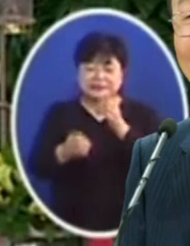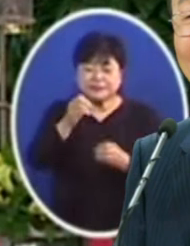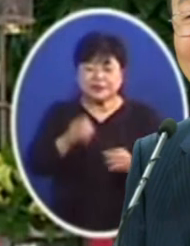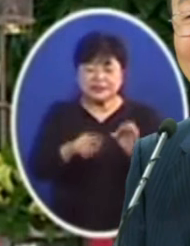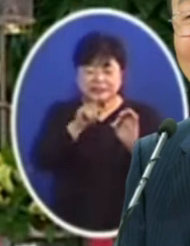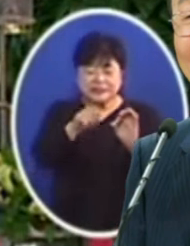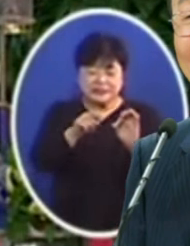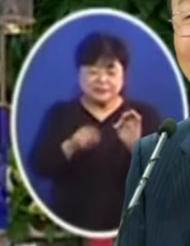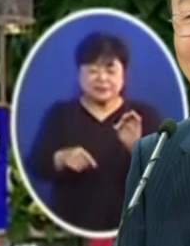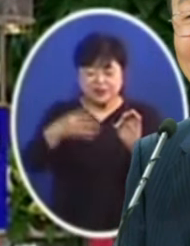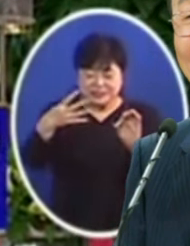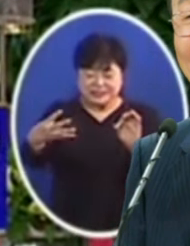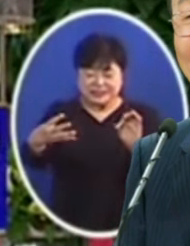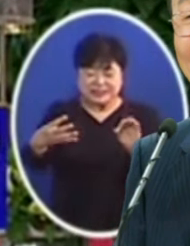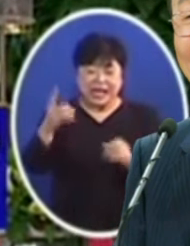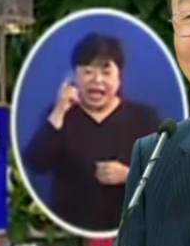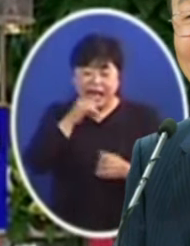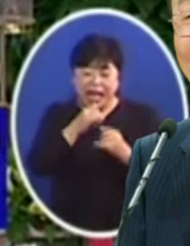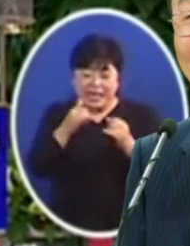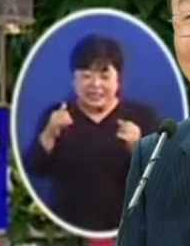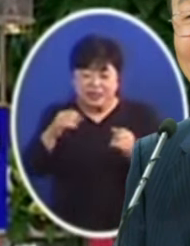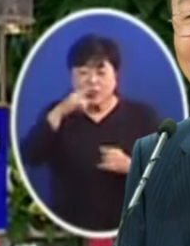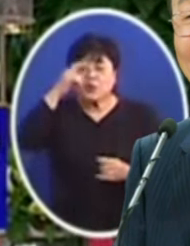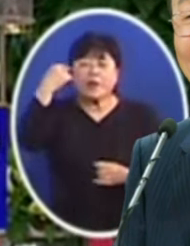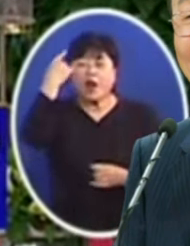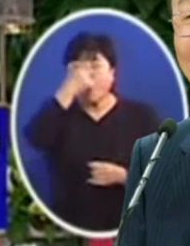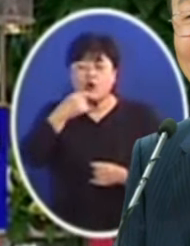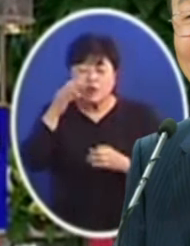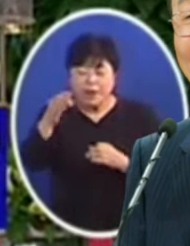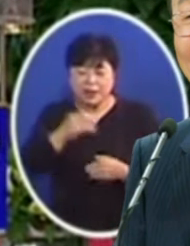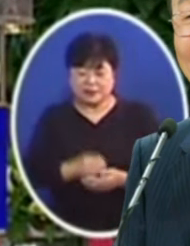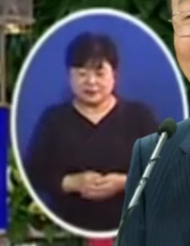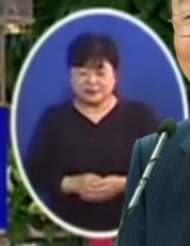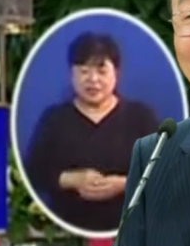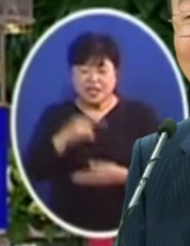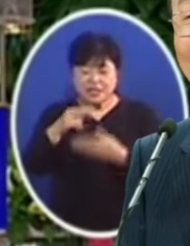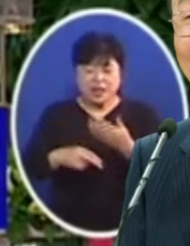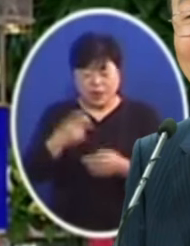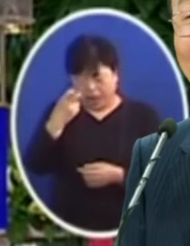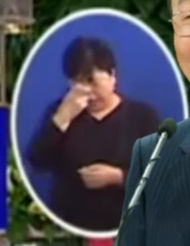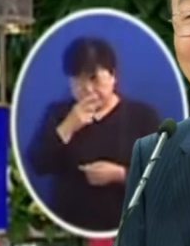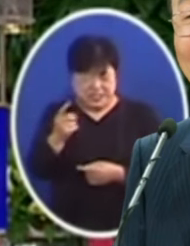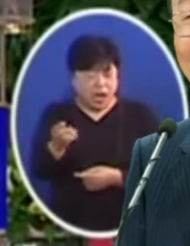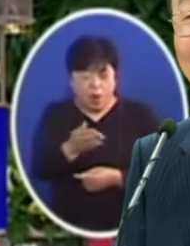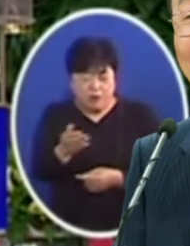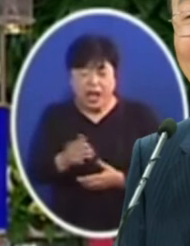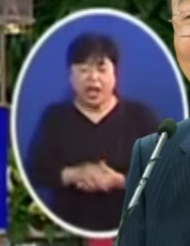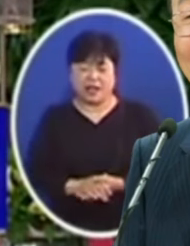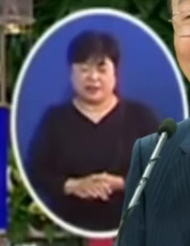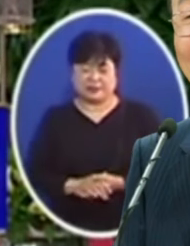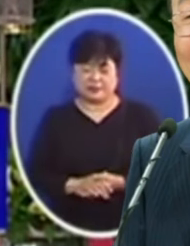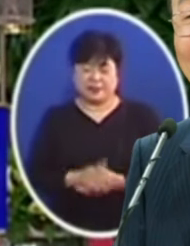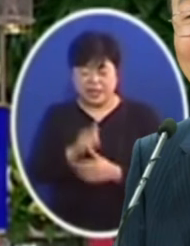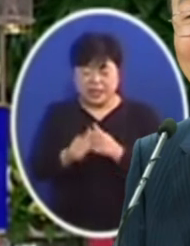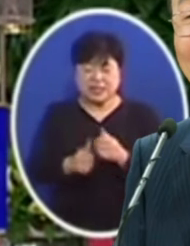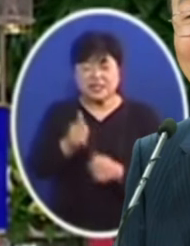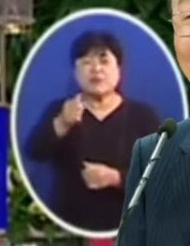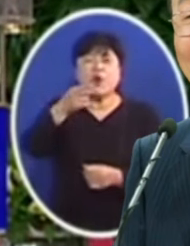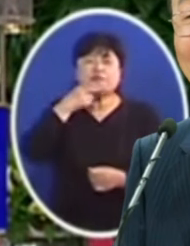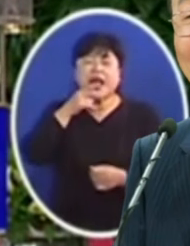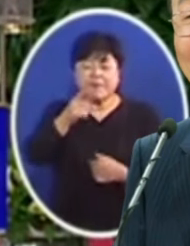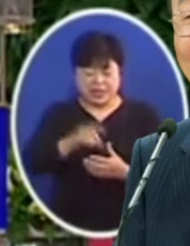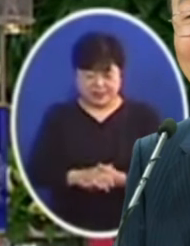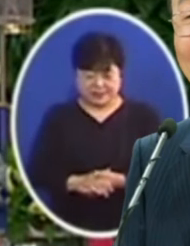4절에 악인은 그의 교만한 얼굴로 말하기를 야훼께서 이를 감찰하지 아니하신다 하며 그의 모든 사상에 하나님이 없다